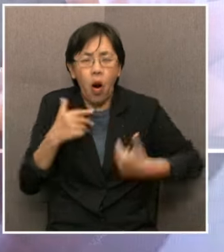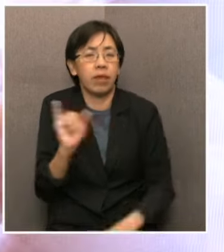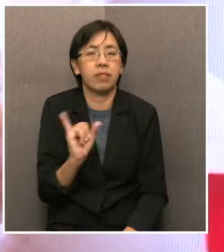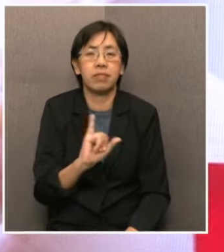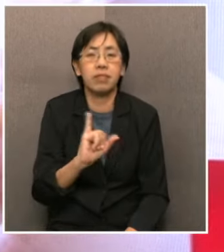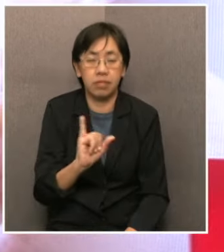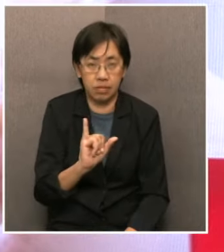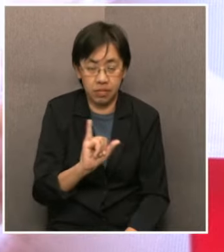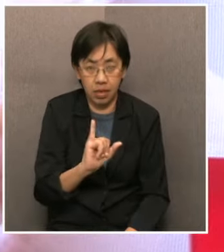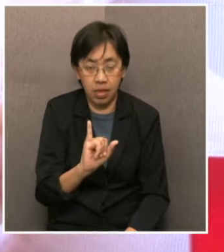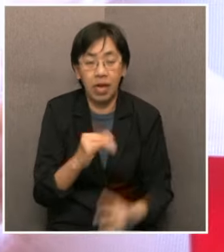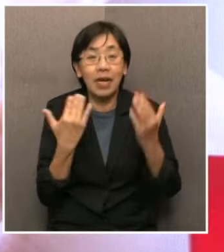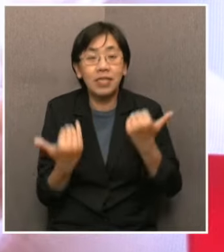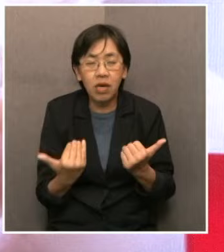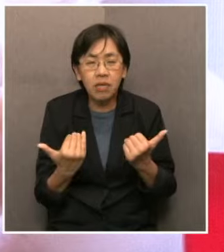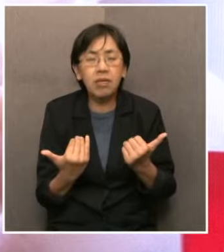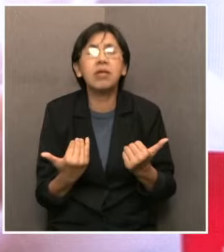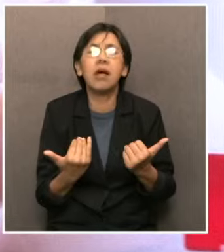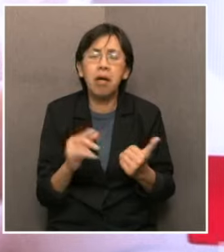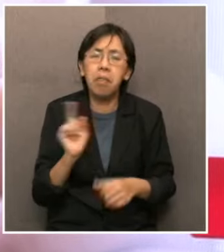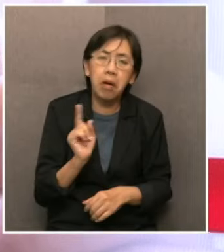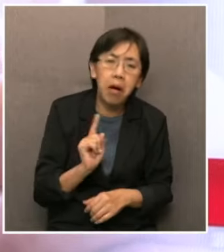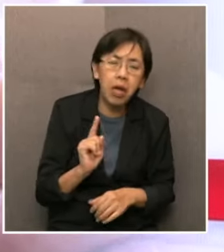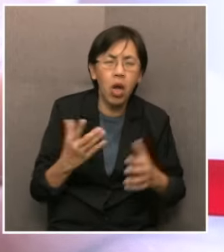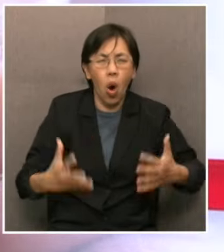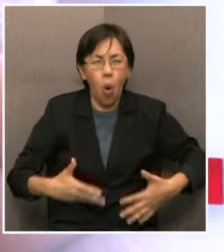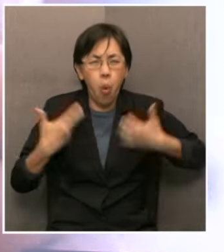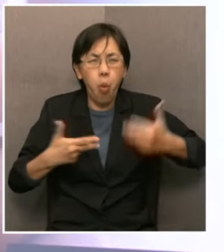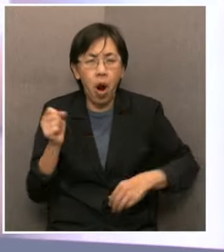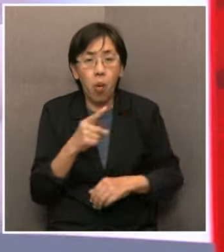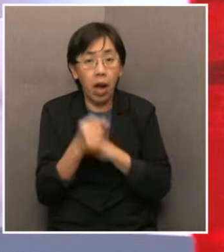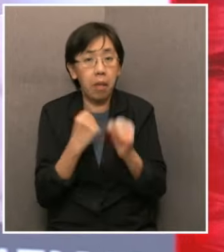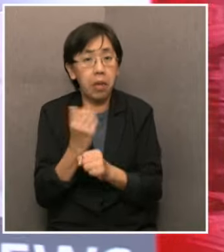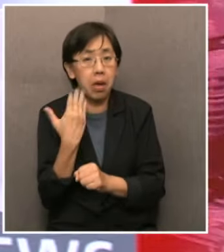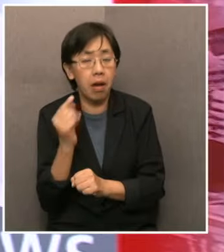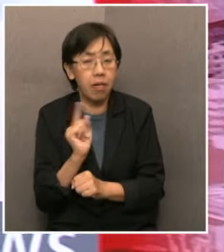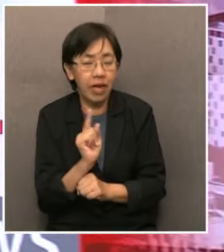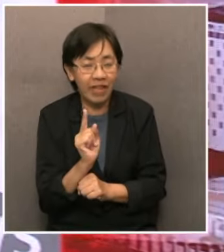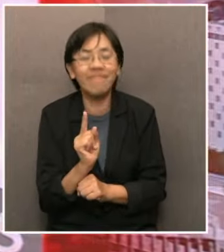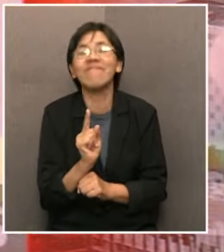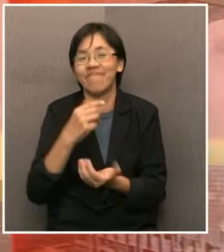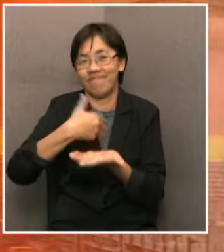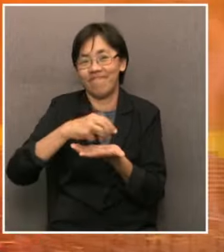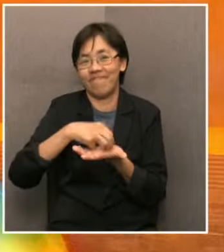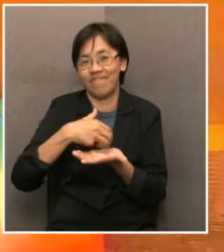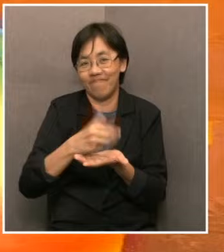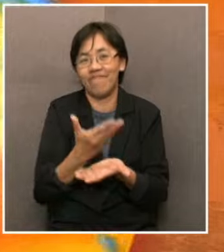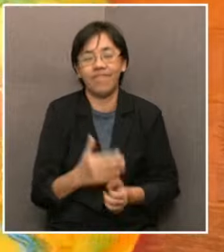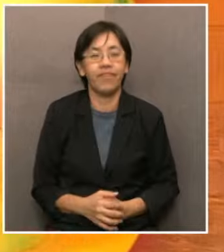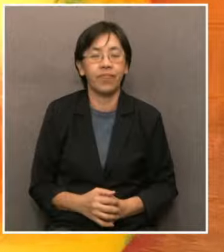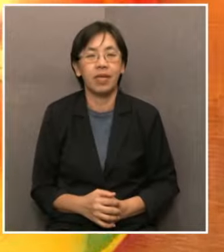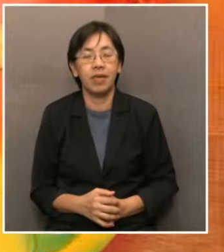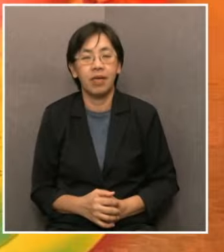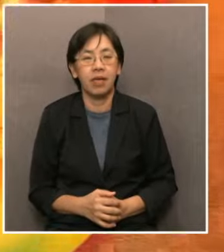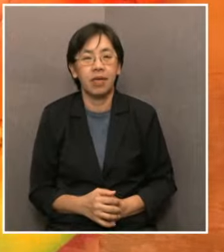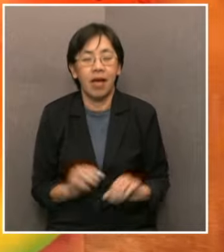บอย่ไรแล้ว หน้าร้อนนี้นี่ จะร้อนกพที่แล้วหรอไม่มาฮาคตบพร้อมกเลยนะครั คผชมครัมานับ